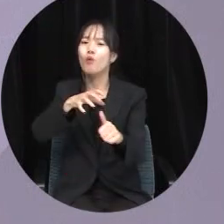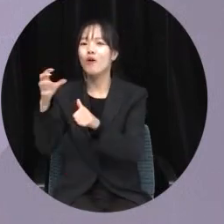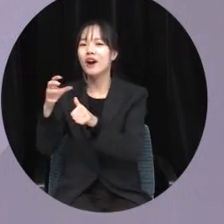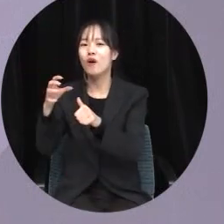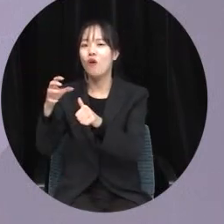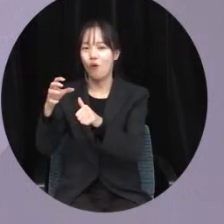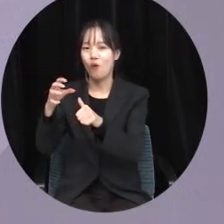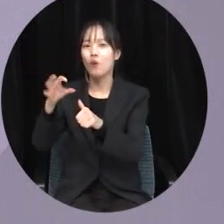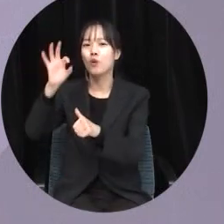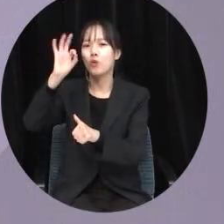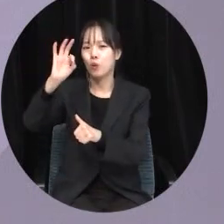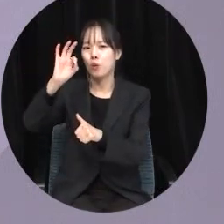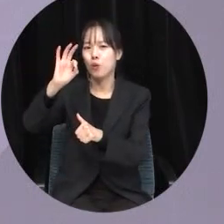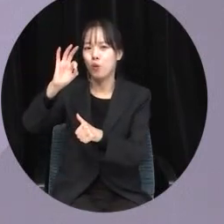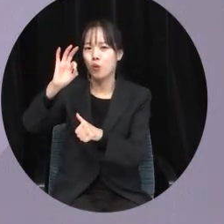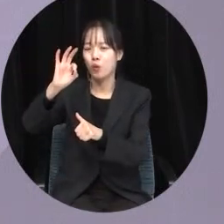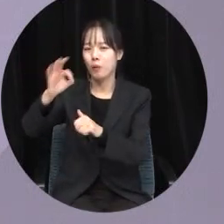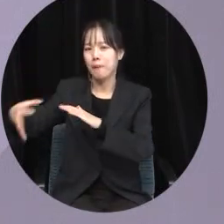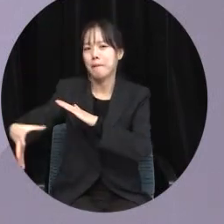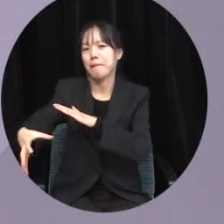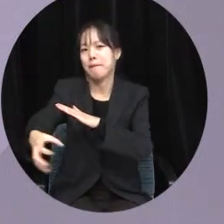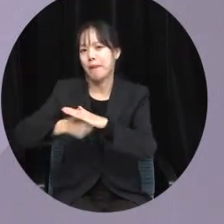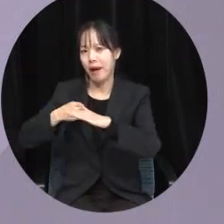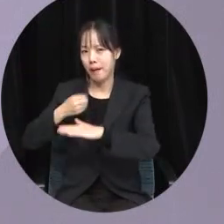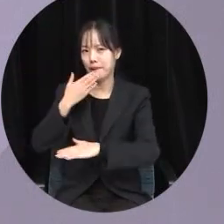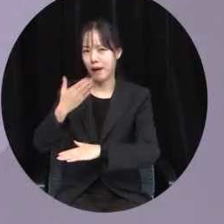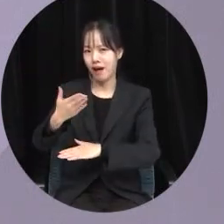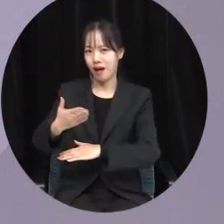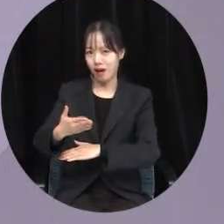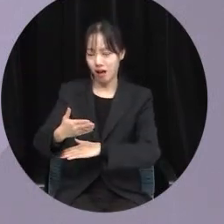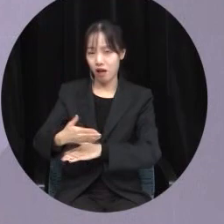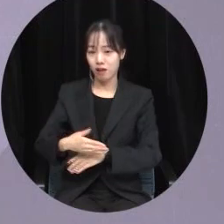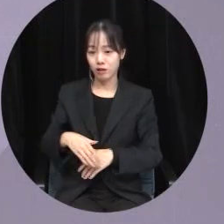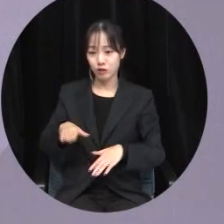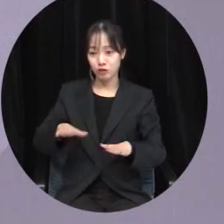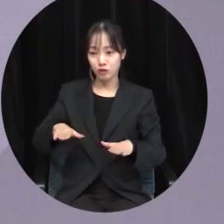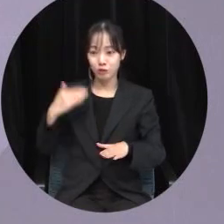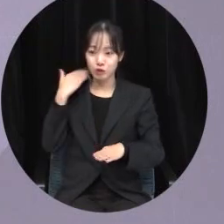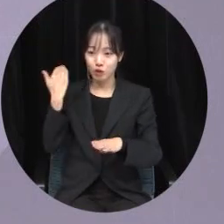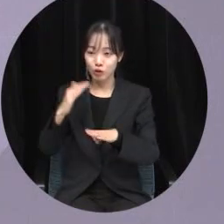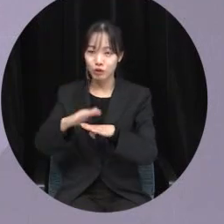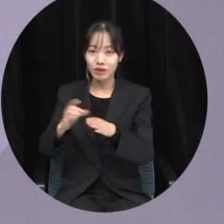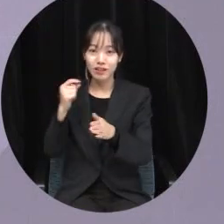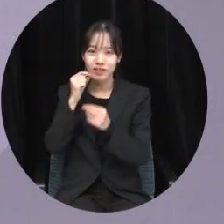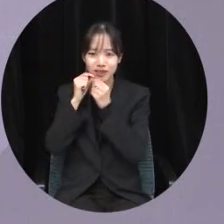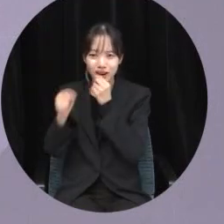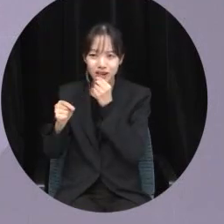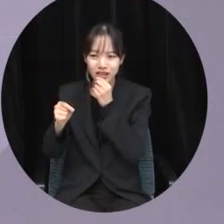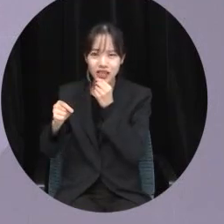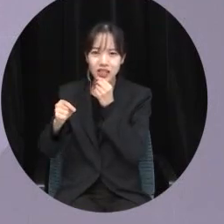해결할 수 있다 이렇게 보여주고 전세 사기 문제는 이게 국가적 재난에 해당되는 문제인 만큼